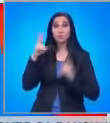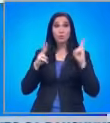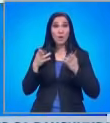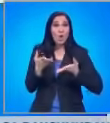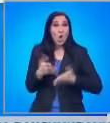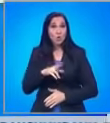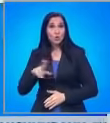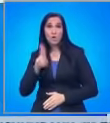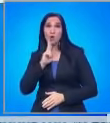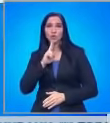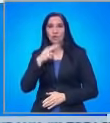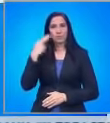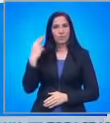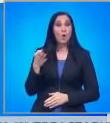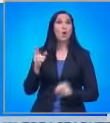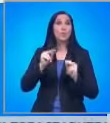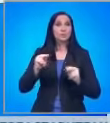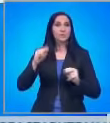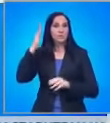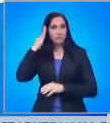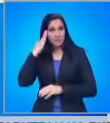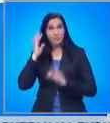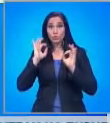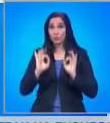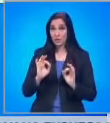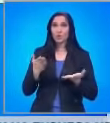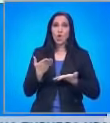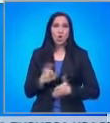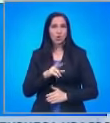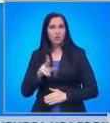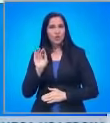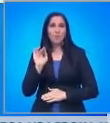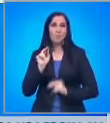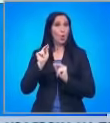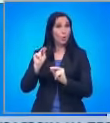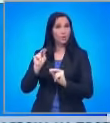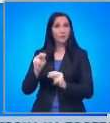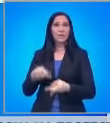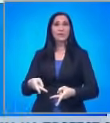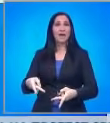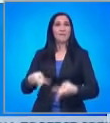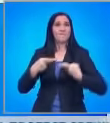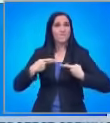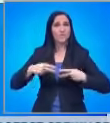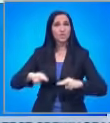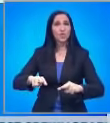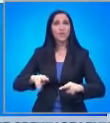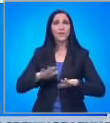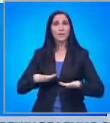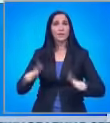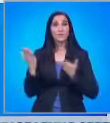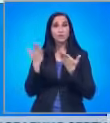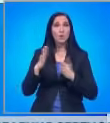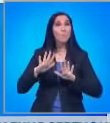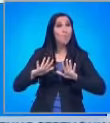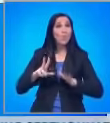от родители и учители по темата. От Образователното министерство уточнява, че родителите ще бъдат уведомени за връщането на децата в клас поне